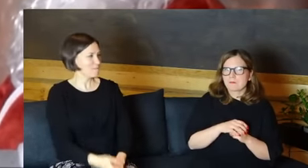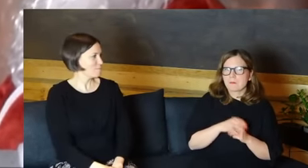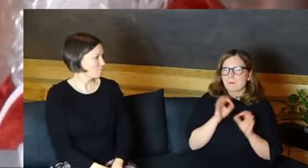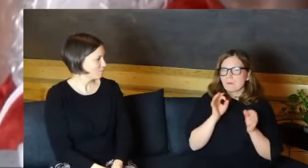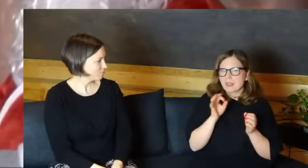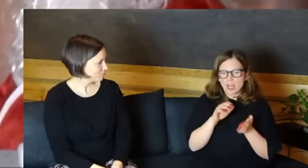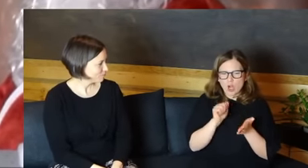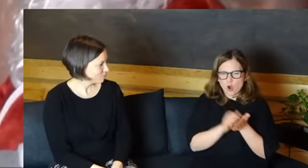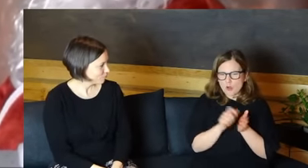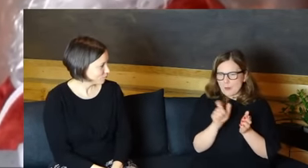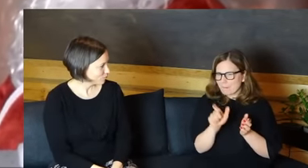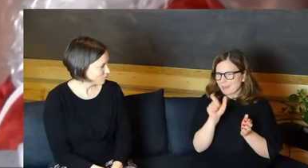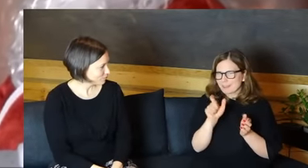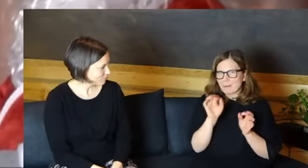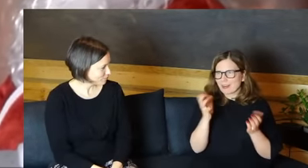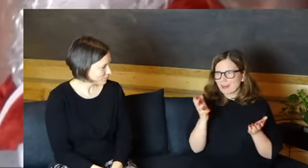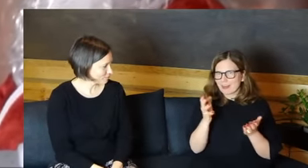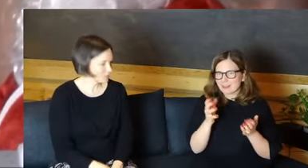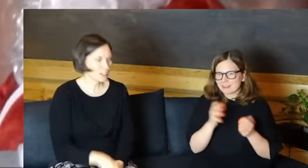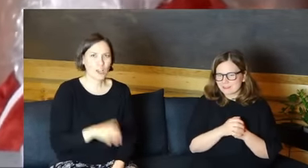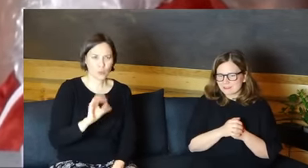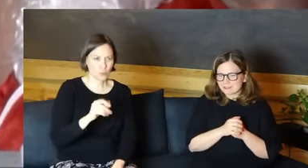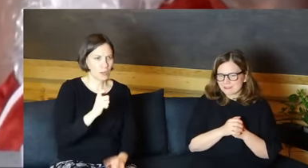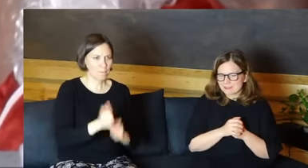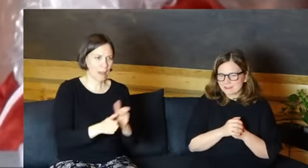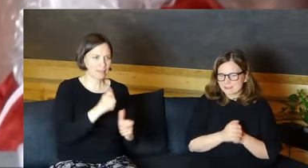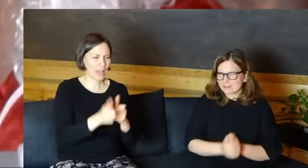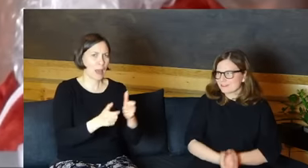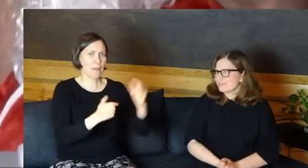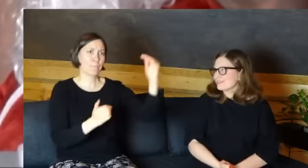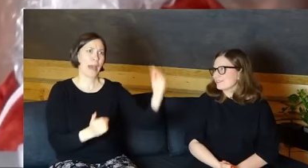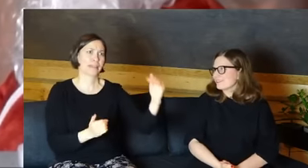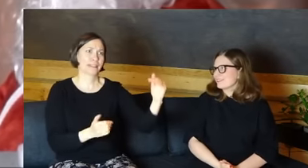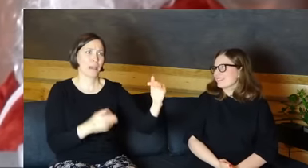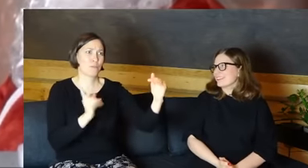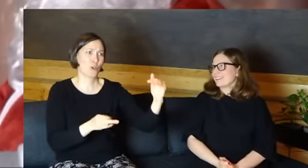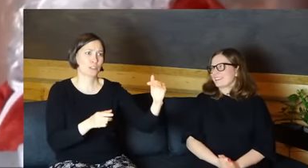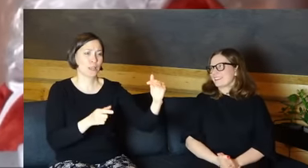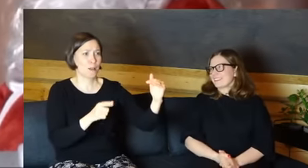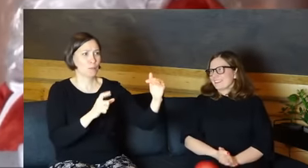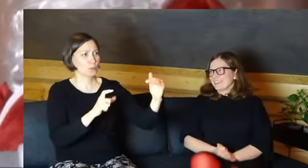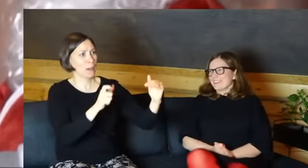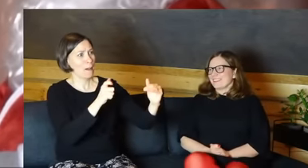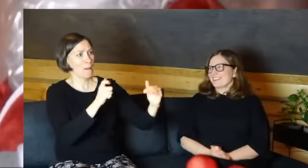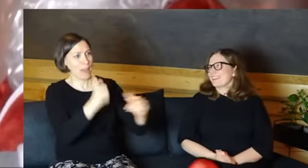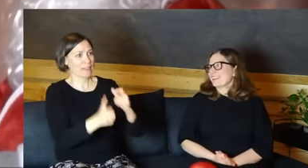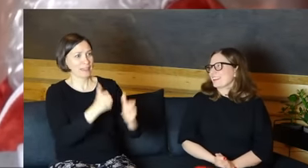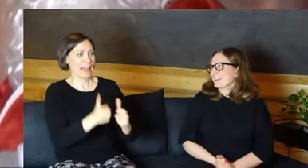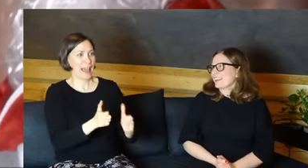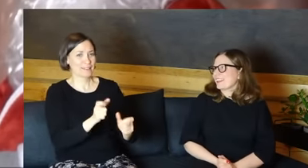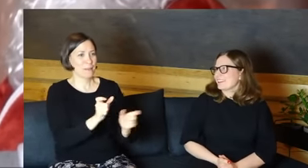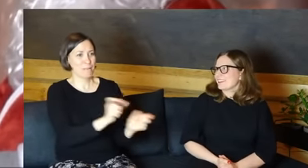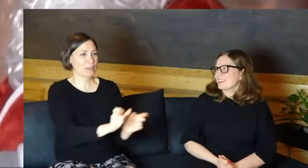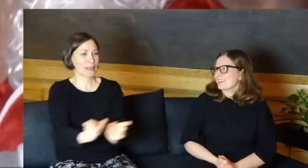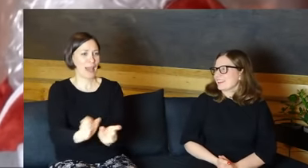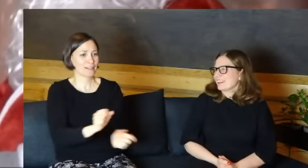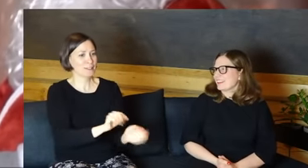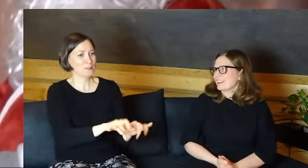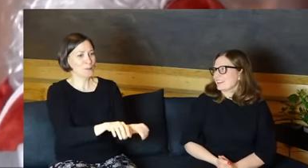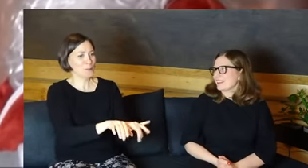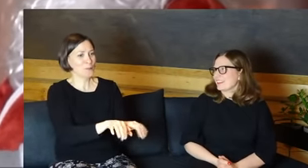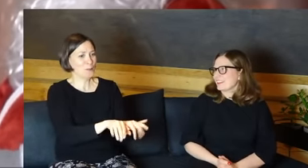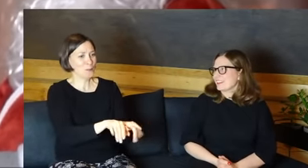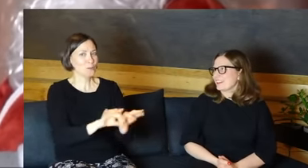sieltä tulee koodia ja tulee pätkää. Pätkä se on koko ukkokin, mutta kyllä sieltä tulee koodia tulee siihen malliin ja tulee